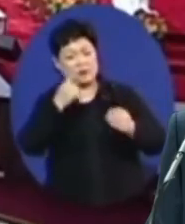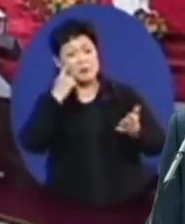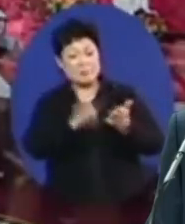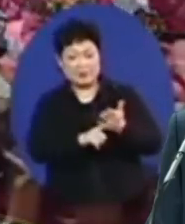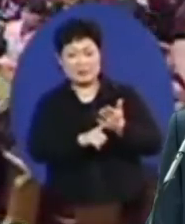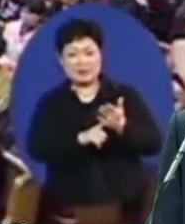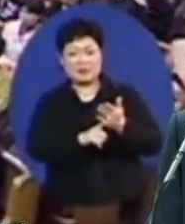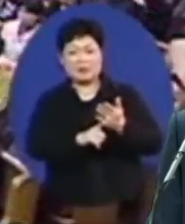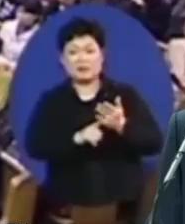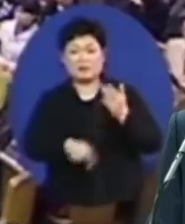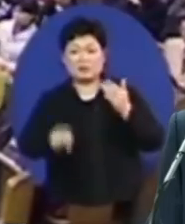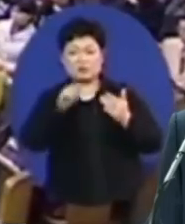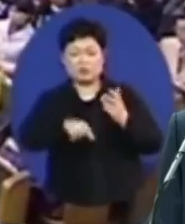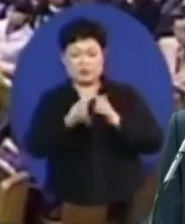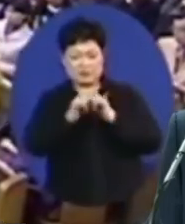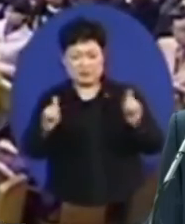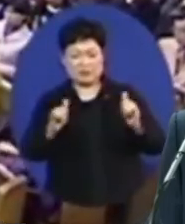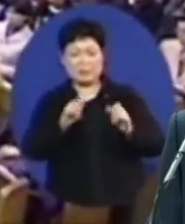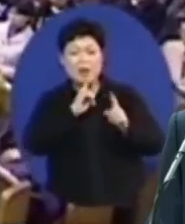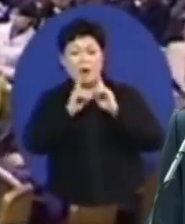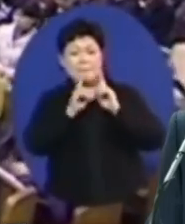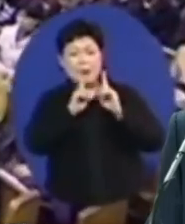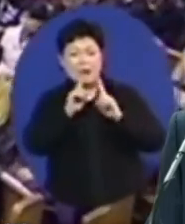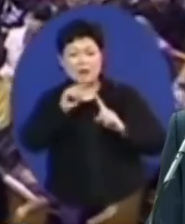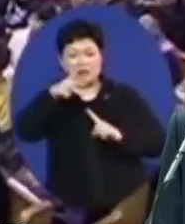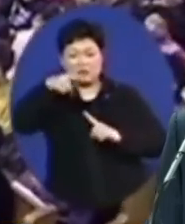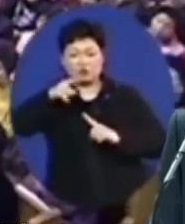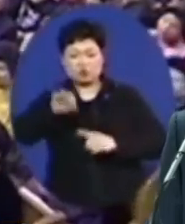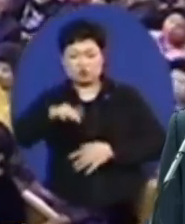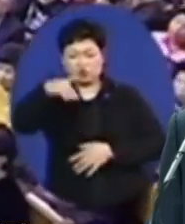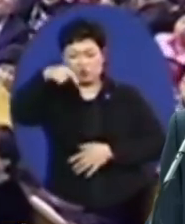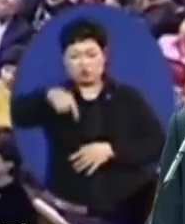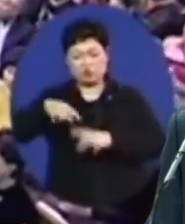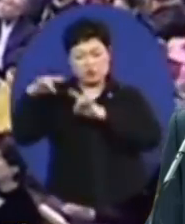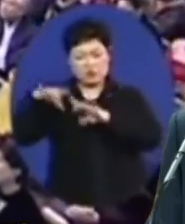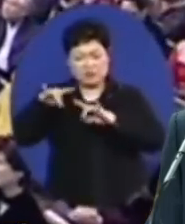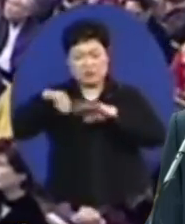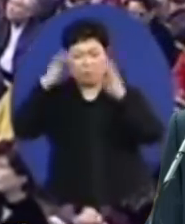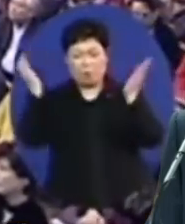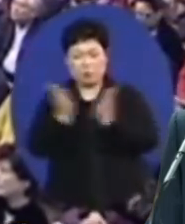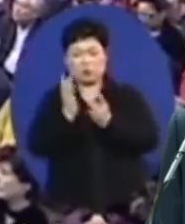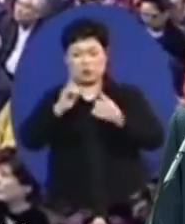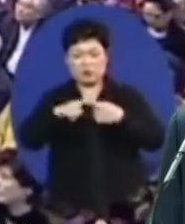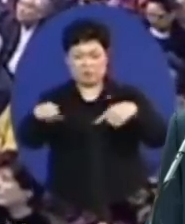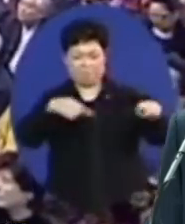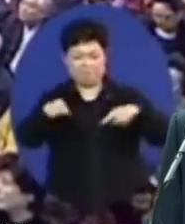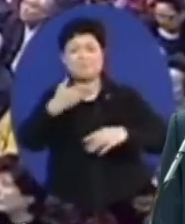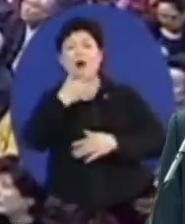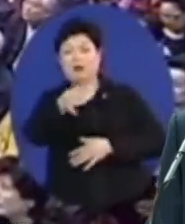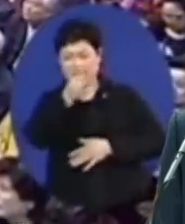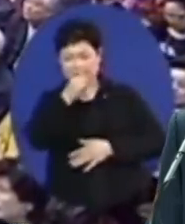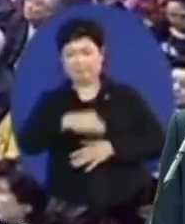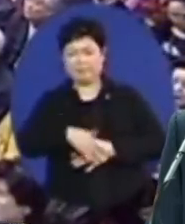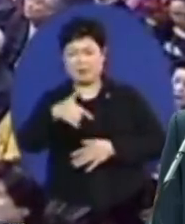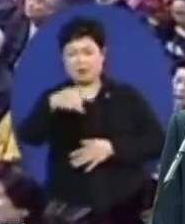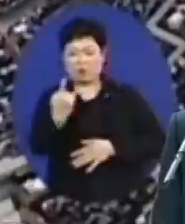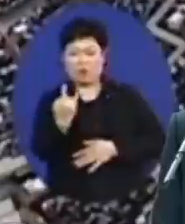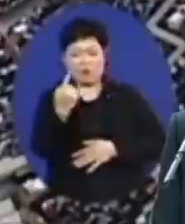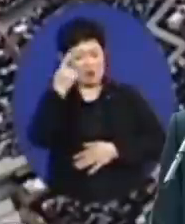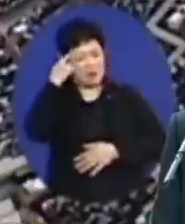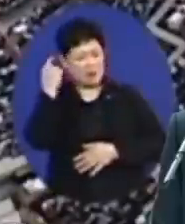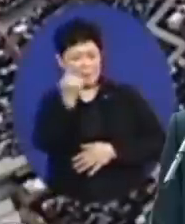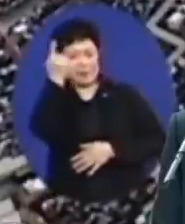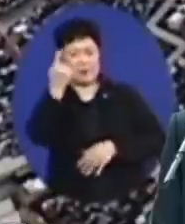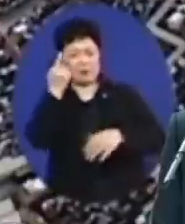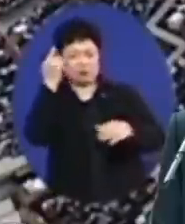그 발견 중 하나가 인간의 어느 중추신경이 모든 신경계를 지배한다는 것입니다. 뇌에 대한 발명 중에